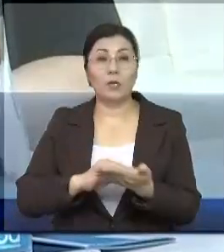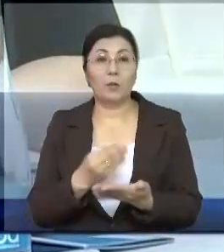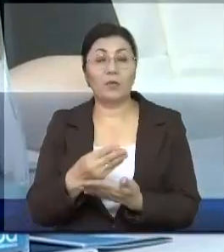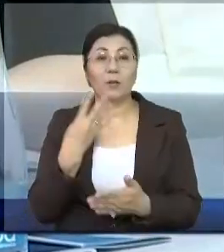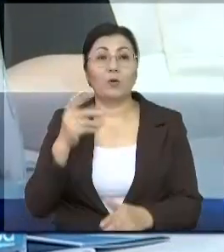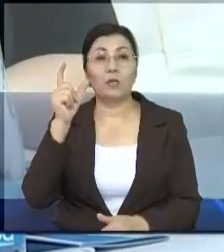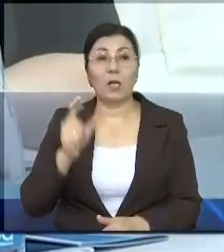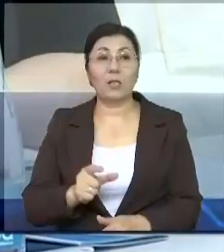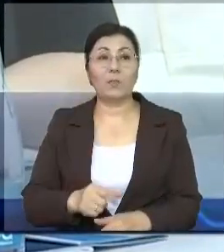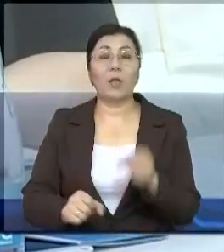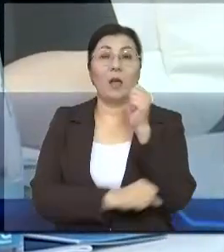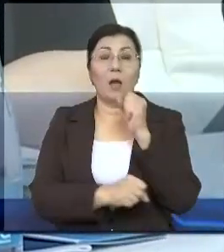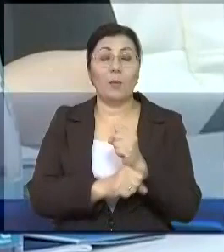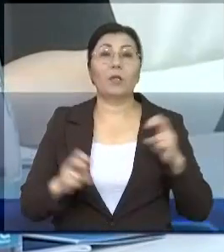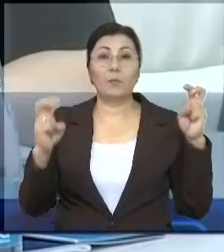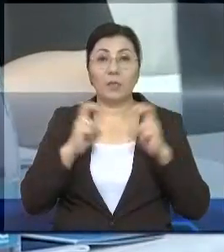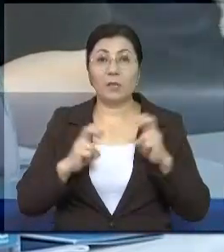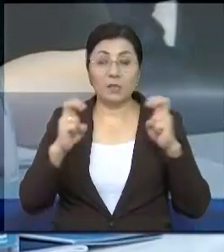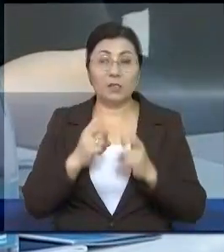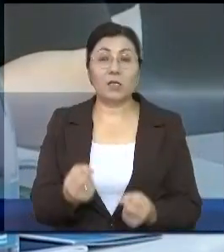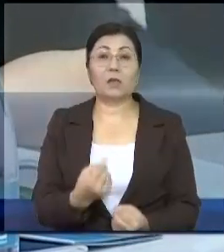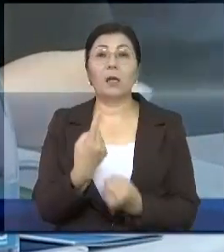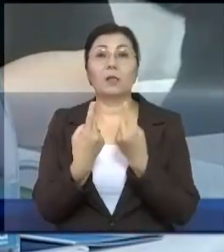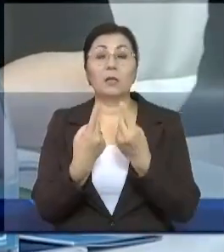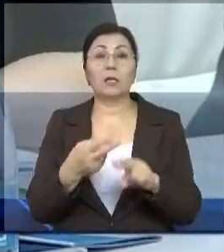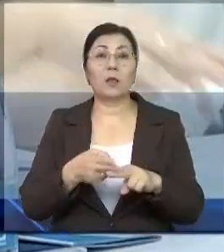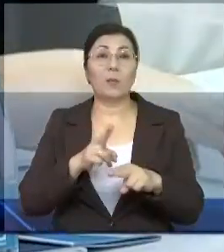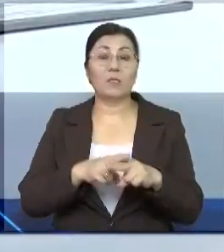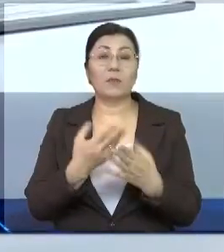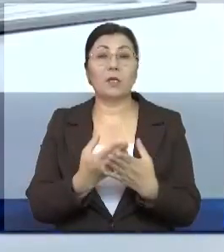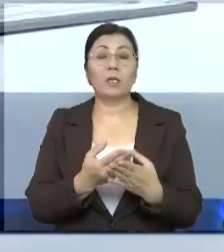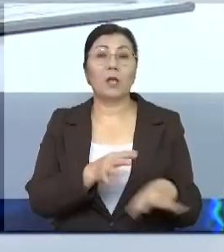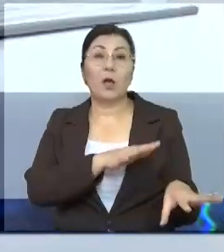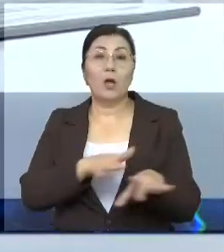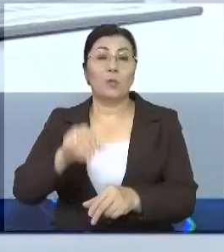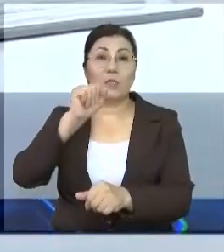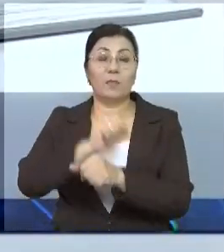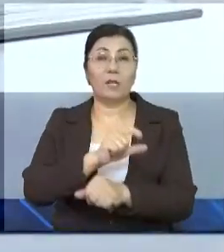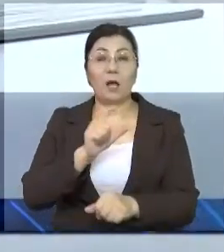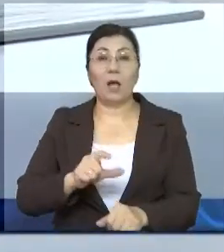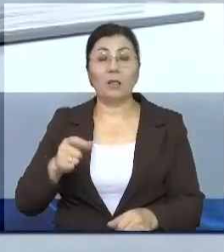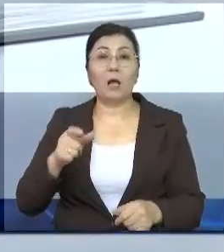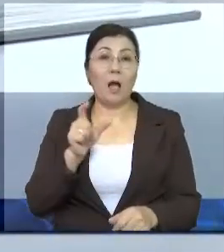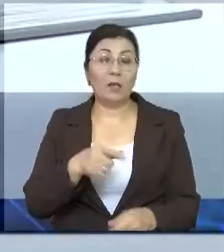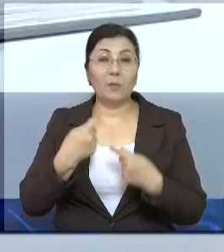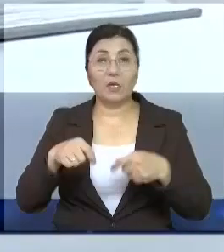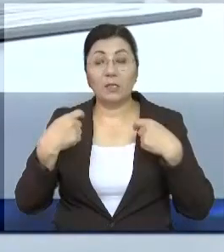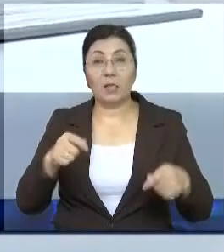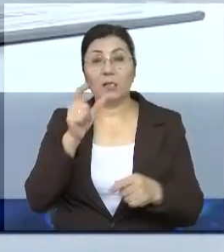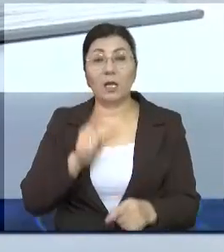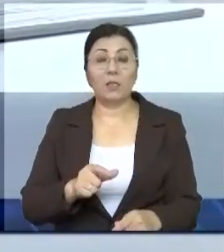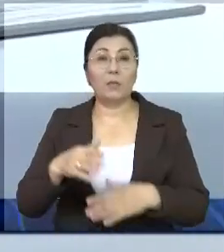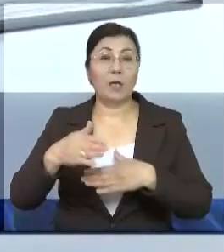4 адамды мамандар тексеріс кезінде анықтаған. Алайда қозғалған іс жарты жолдан тоқтап, адам саудасымен айналысқандар жазасыз қалып